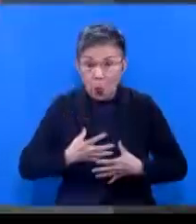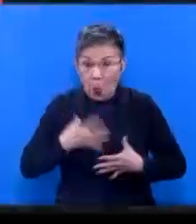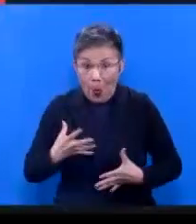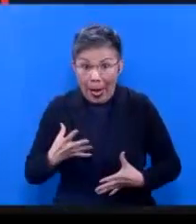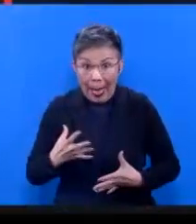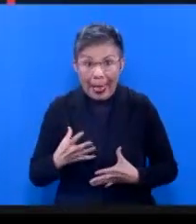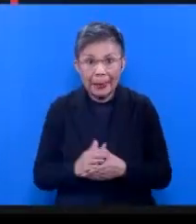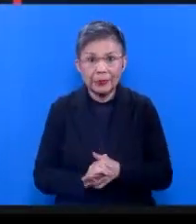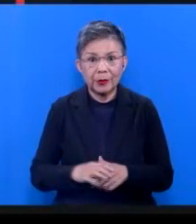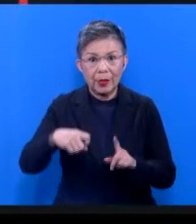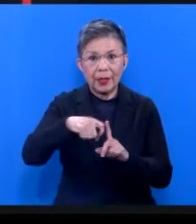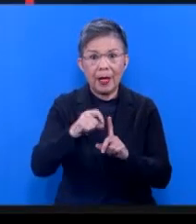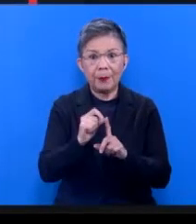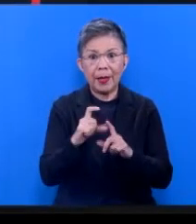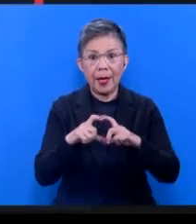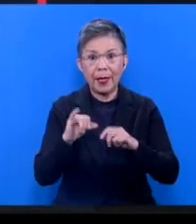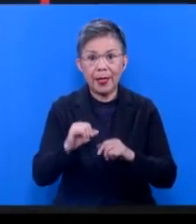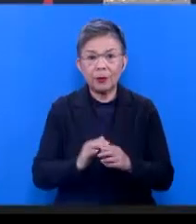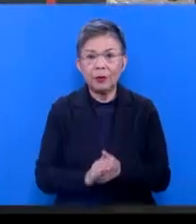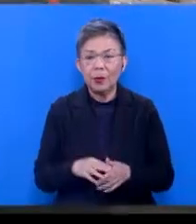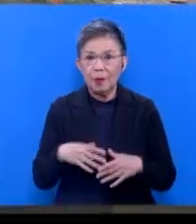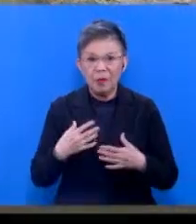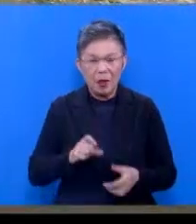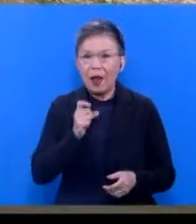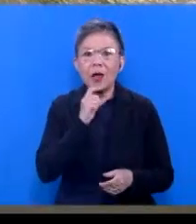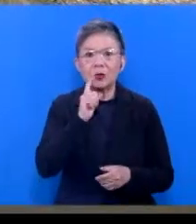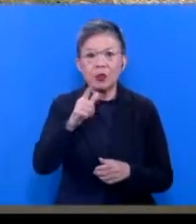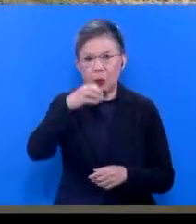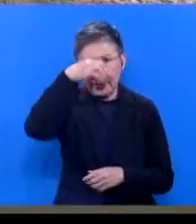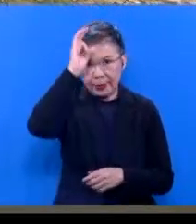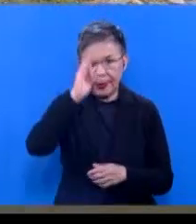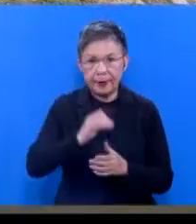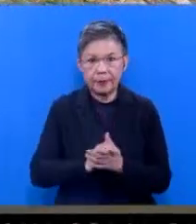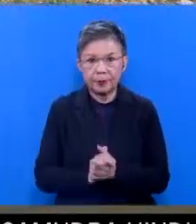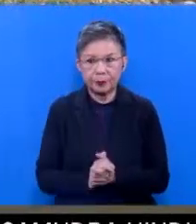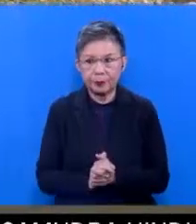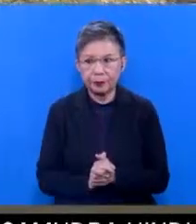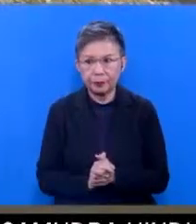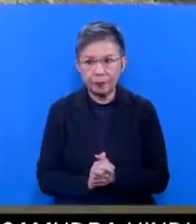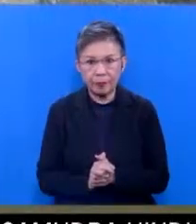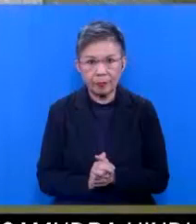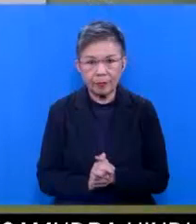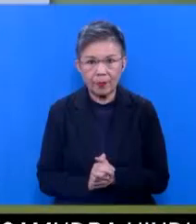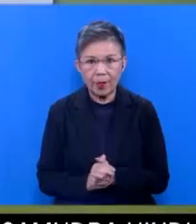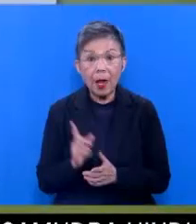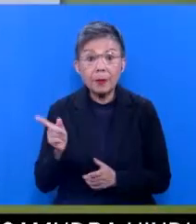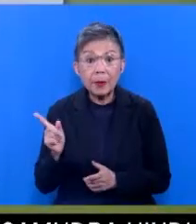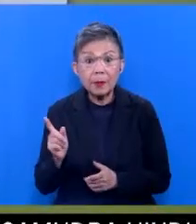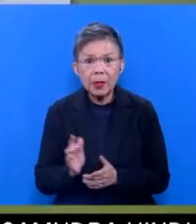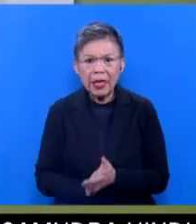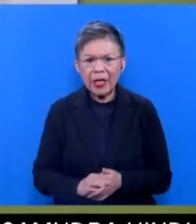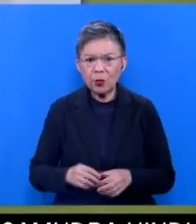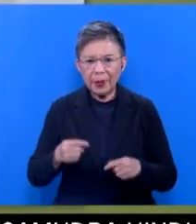yang meradang. Komisi Perlindungan Anak Indonesia bahkan telah melaporkan kasus ini ke Kanit PPA Mabes Polri karena